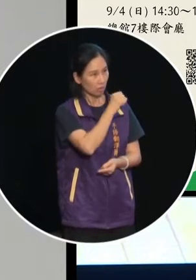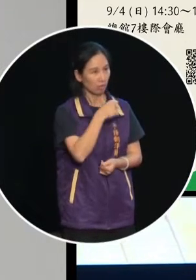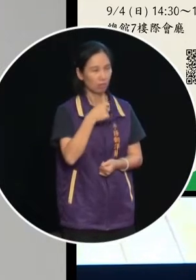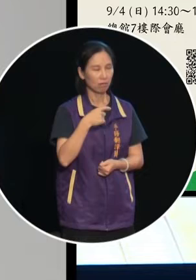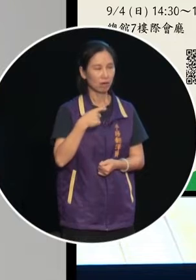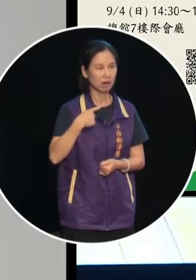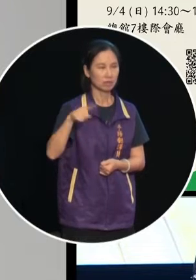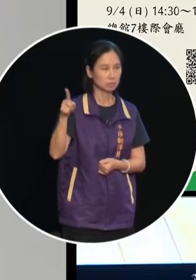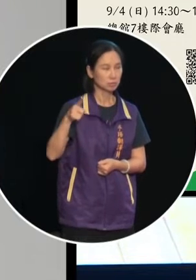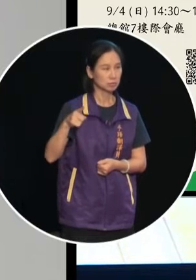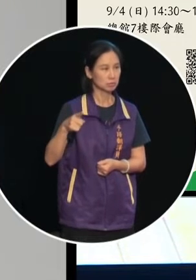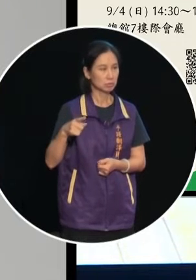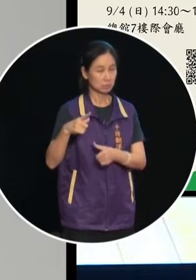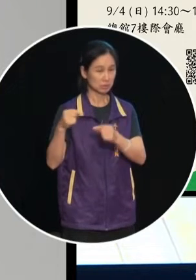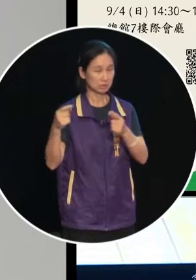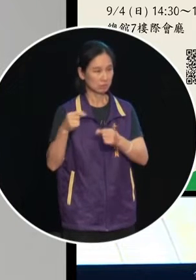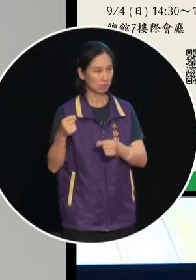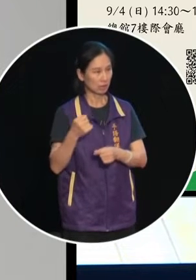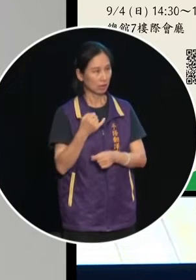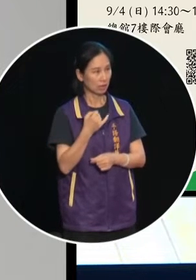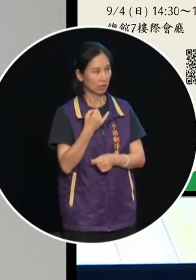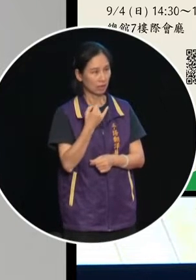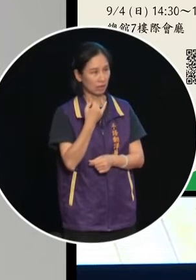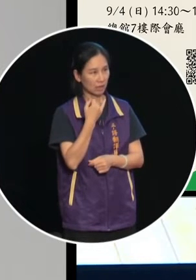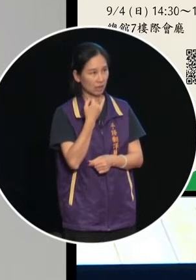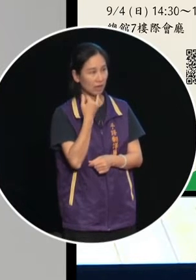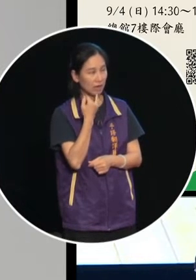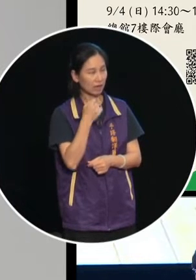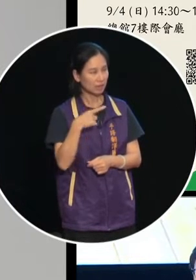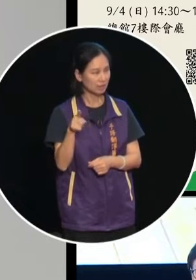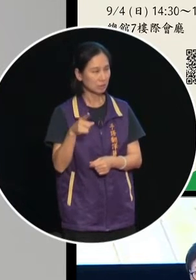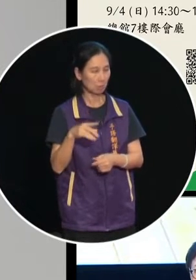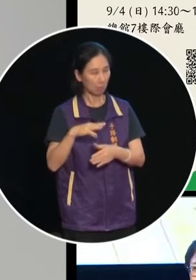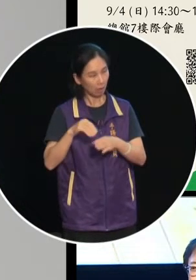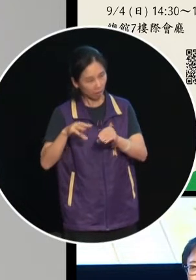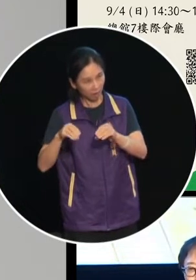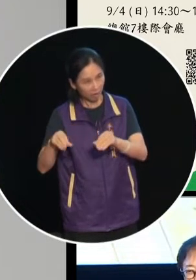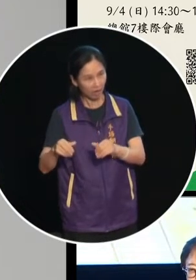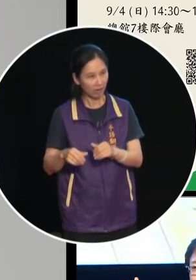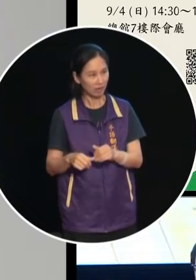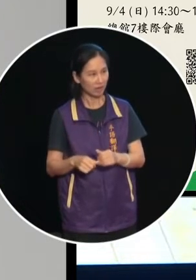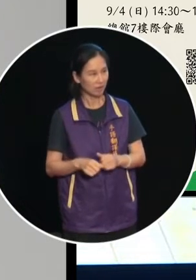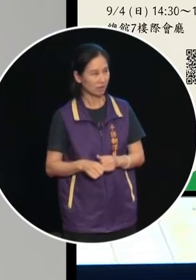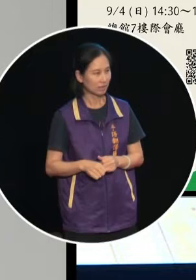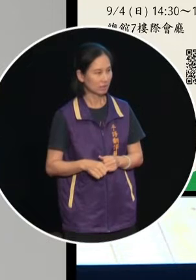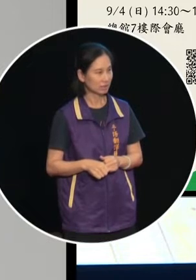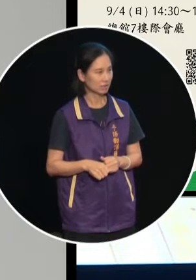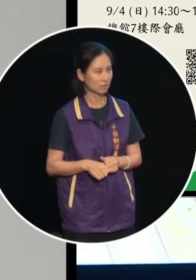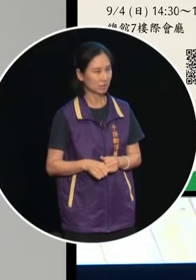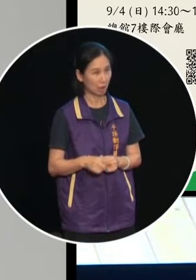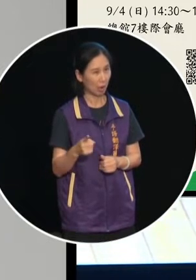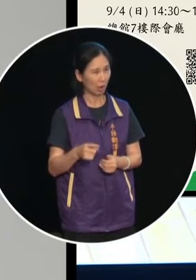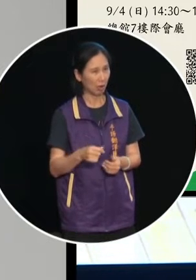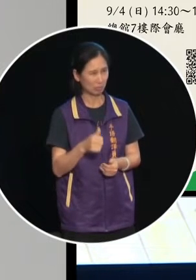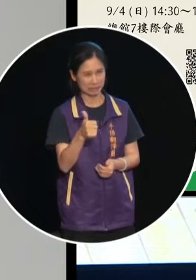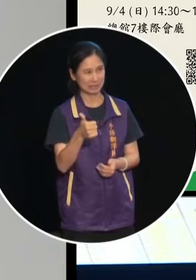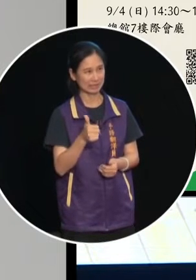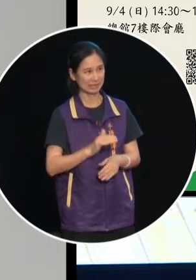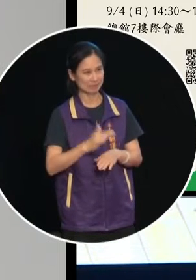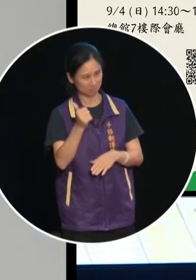日本就很能够哇。我这个便宜，划算划算，因为我知道台湾人最喜欢的是划算这两个字吧，所以